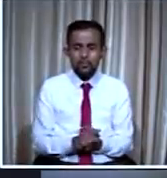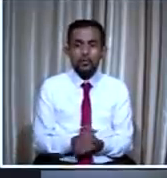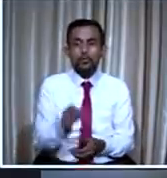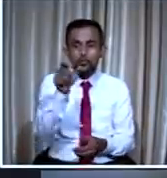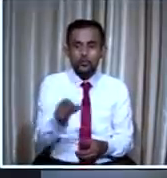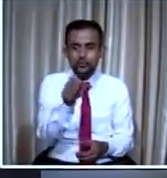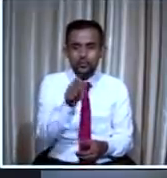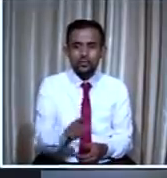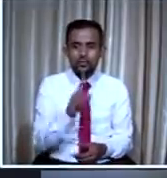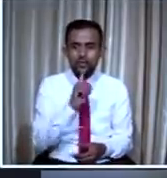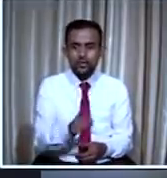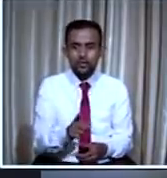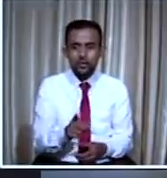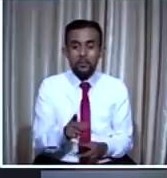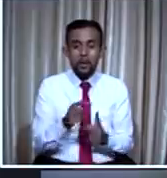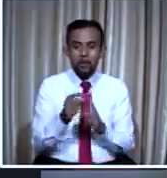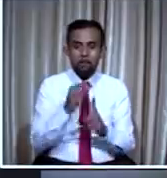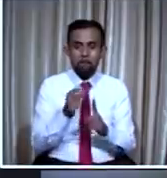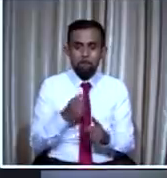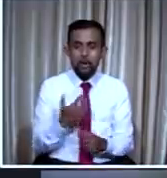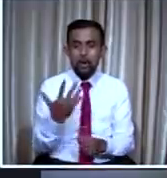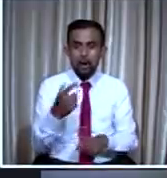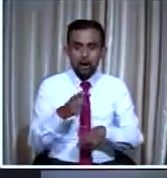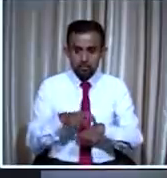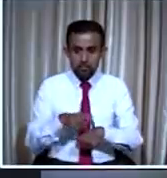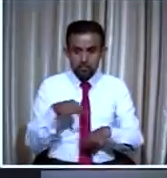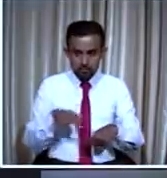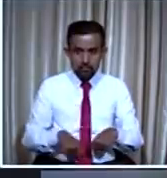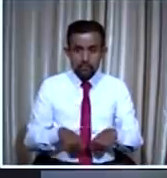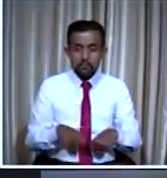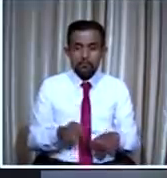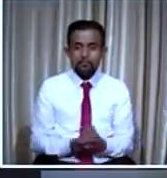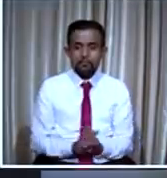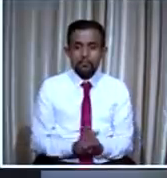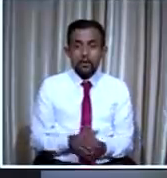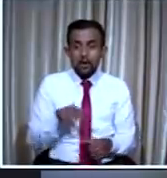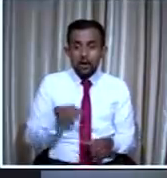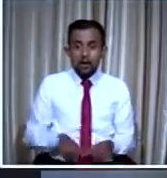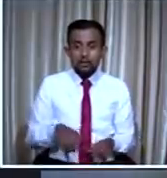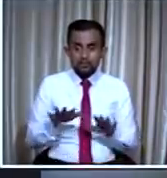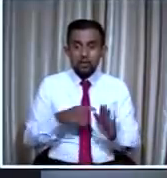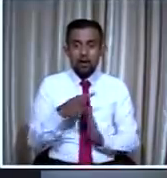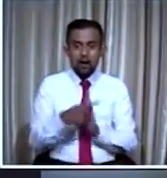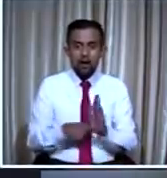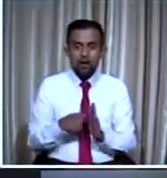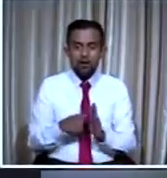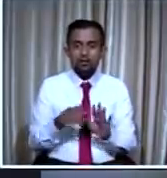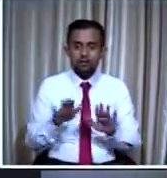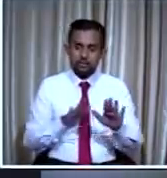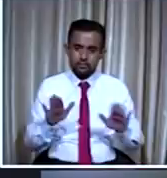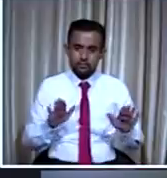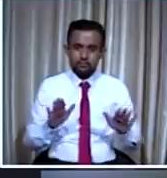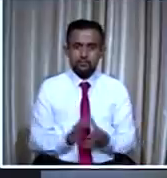ඔබතුමන්ලාට කියනවා මේ පාර්ලිමේන්තුවේ මම අවස්ථාවක් කරගන්නවා අද පවතින රටේ පවතින තත්ත්වය